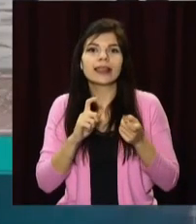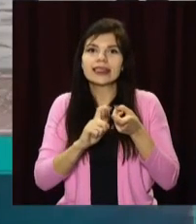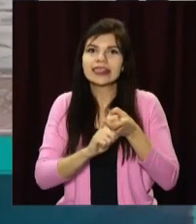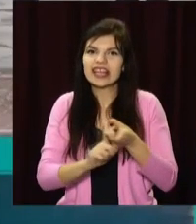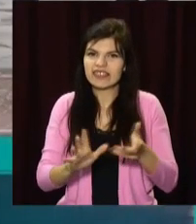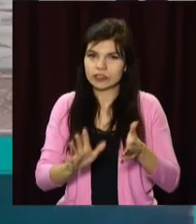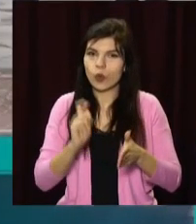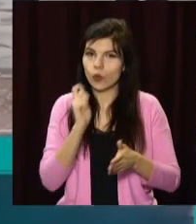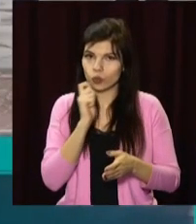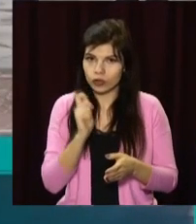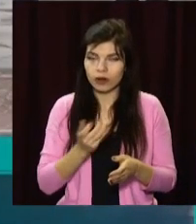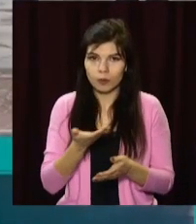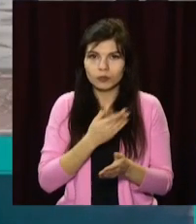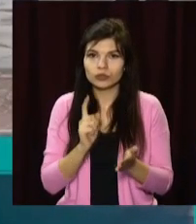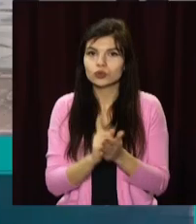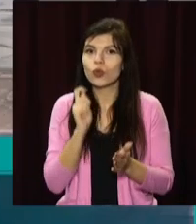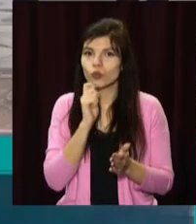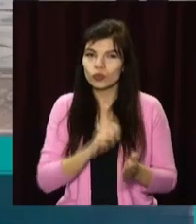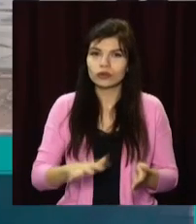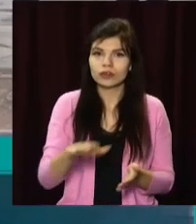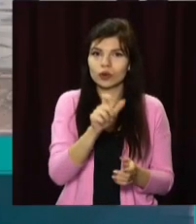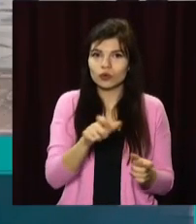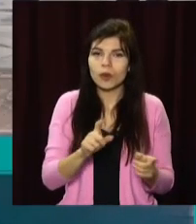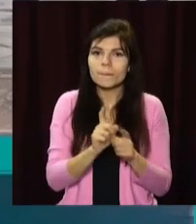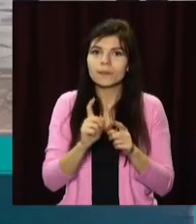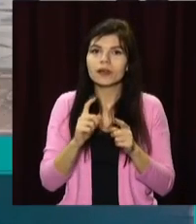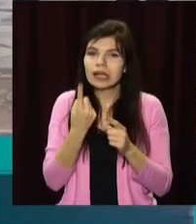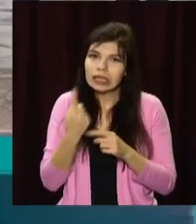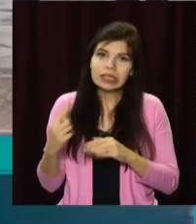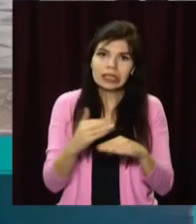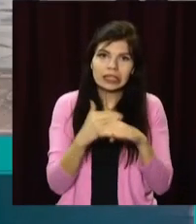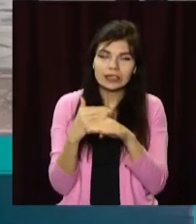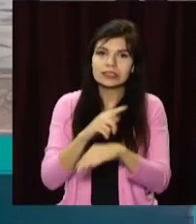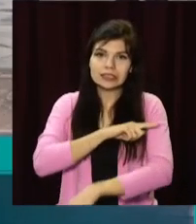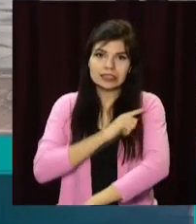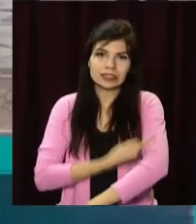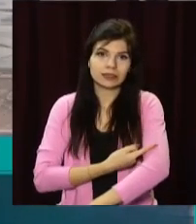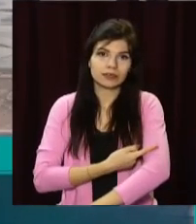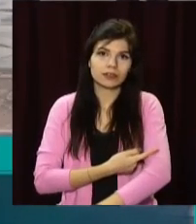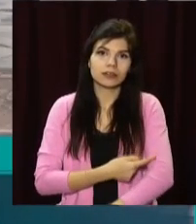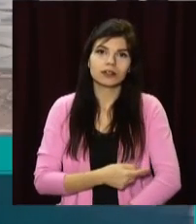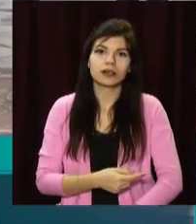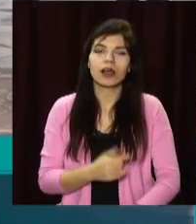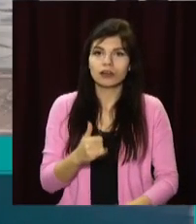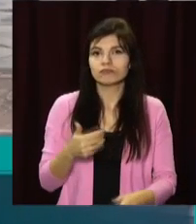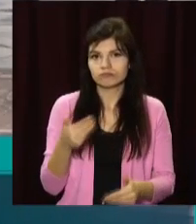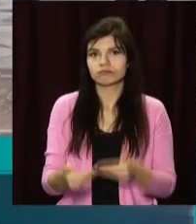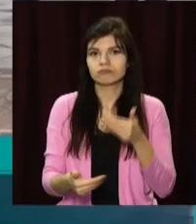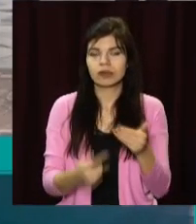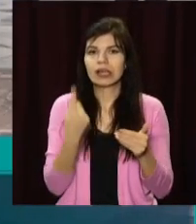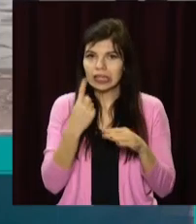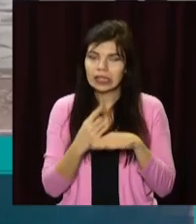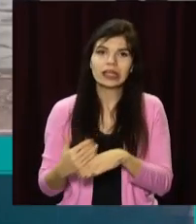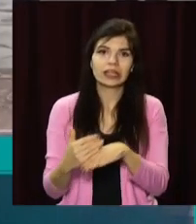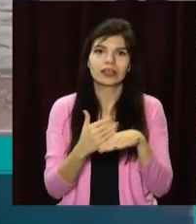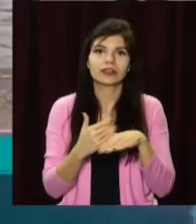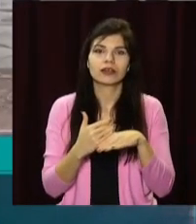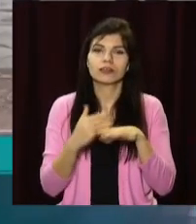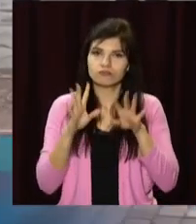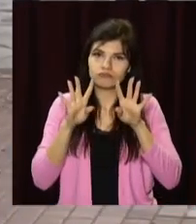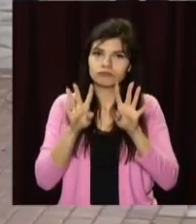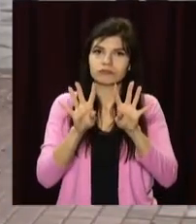на важкі часи для України, незалежної України. Ми повинні, українці, бути єдиними,